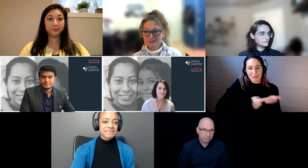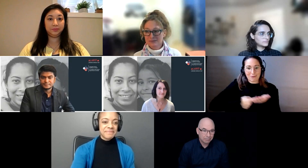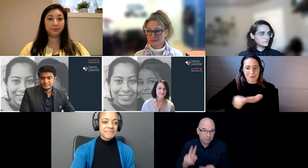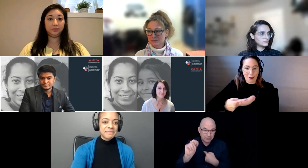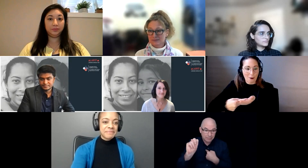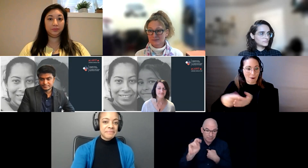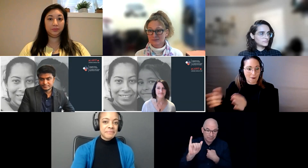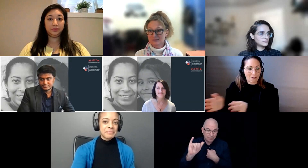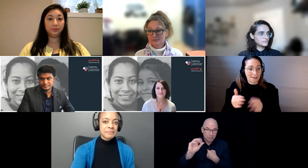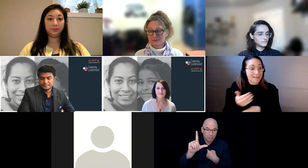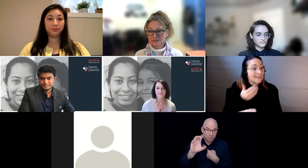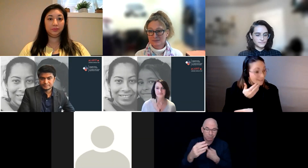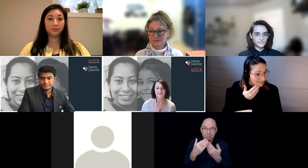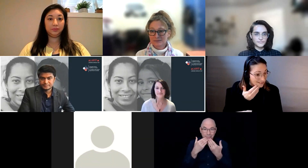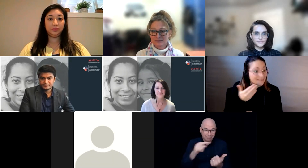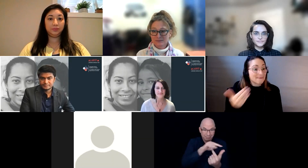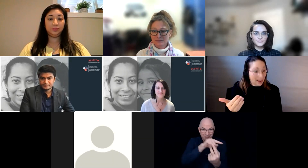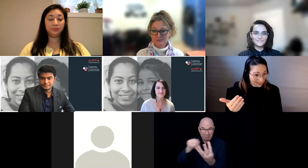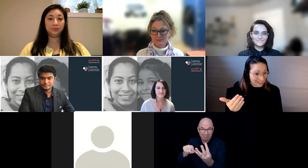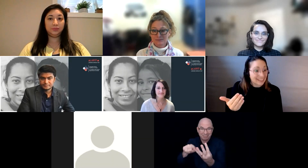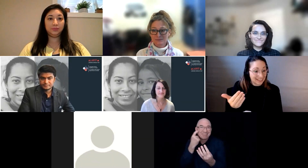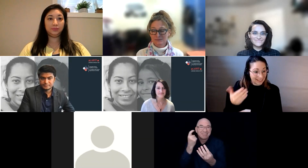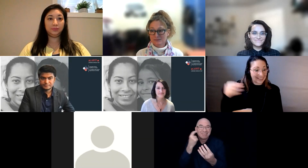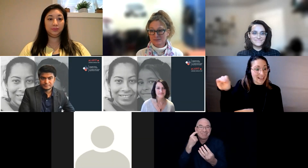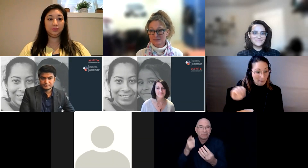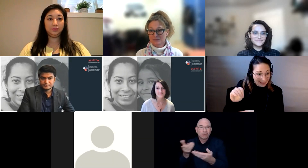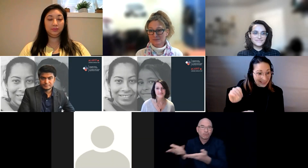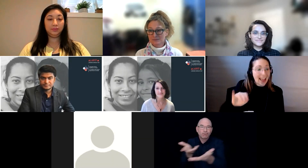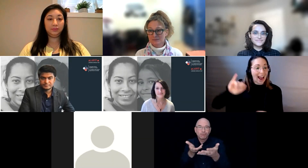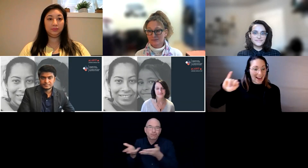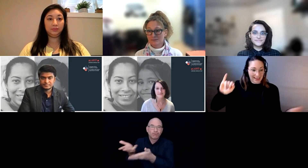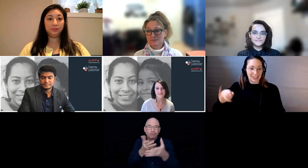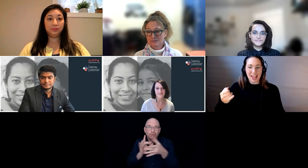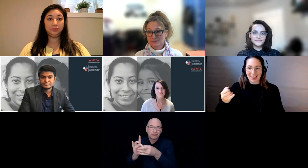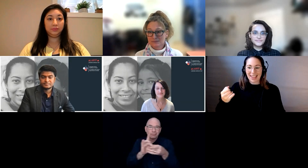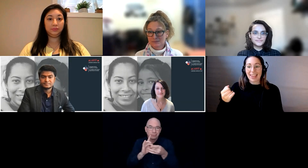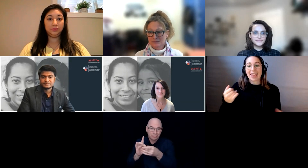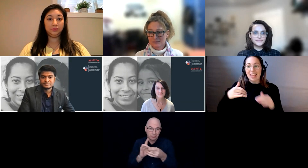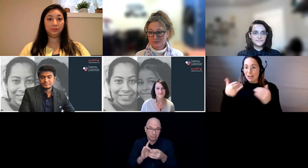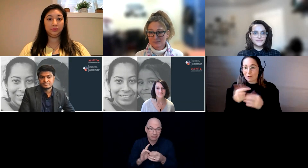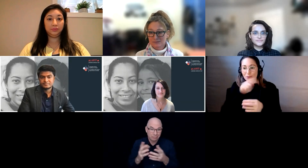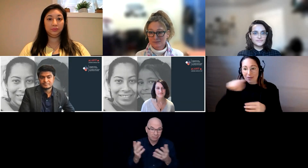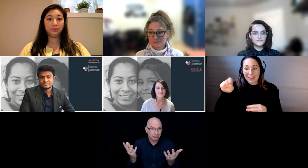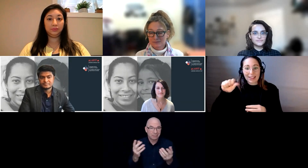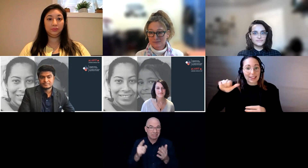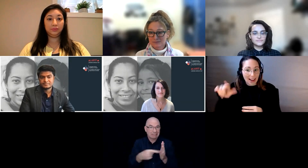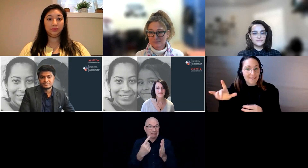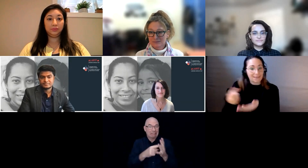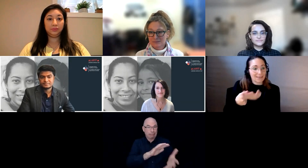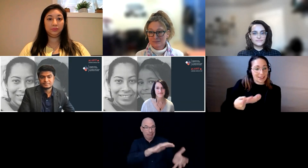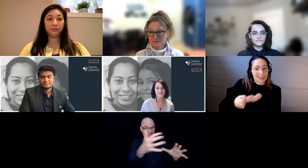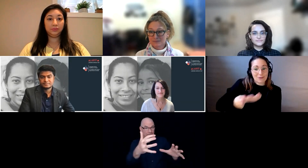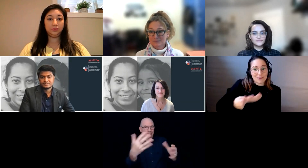Merci beaucoup, Grace, Martha, Vinnie et Erika, de cette discussion. Et c'est